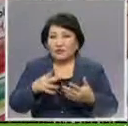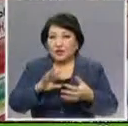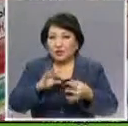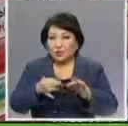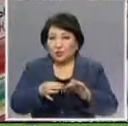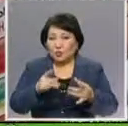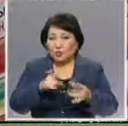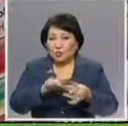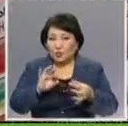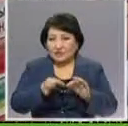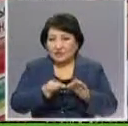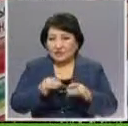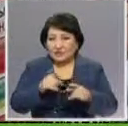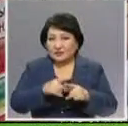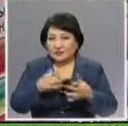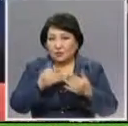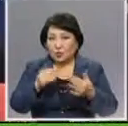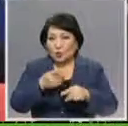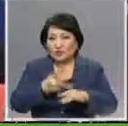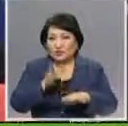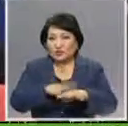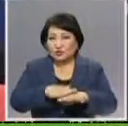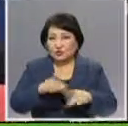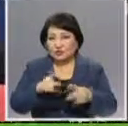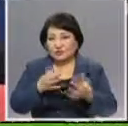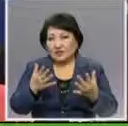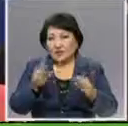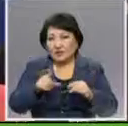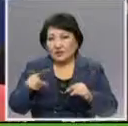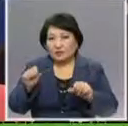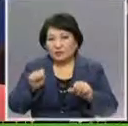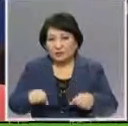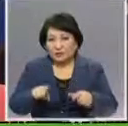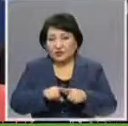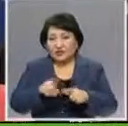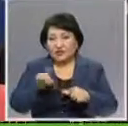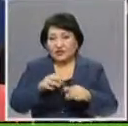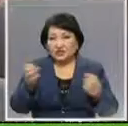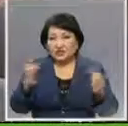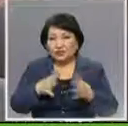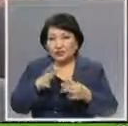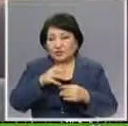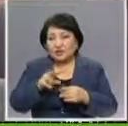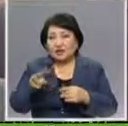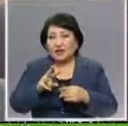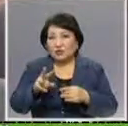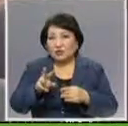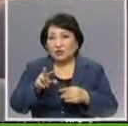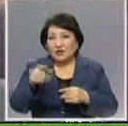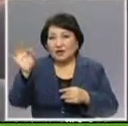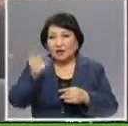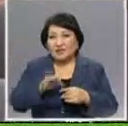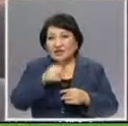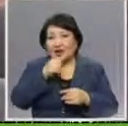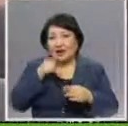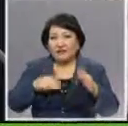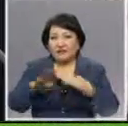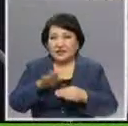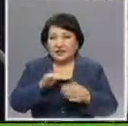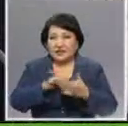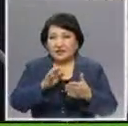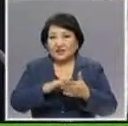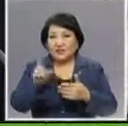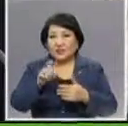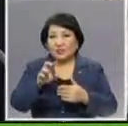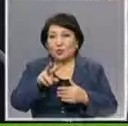салуға болады екен. Сонымен қатар денсаулық сақтау мамандары жиында осы жылдың наурызында Батыс Африка елінде тіркелген Эбола безгегіне қарсы